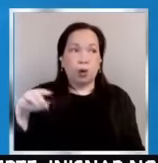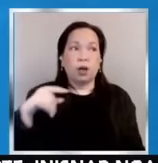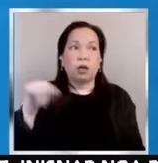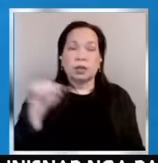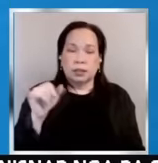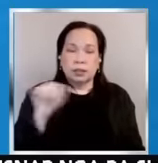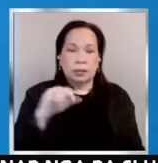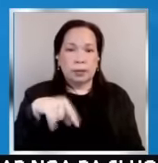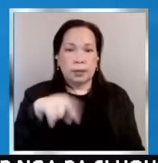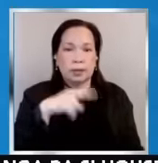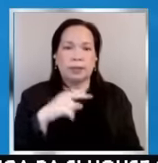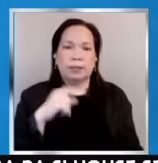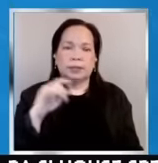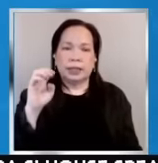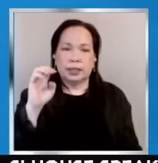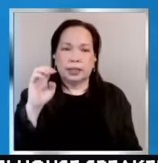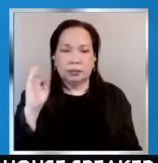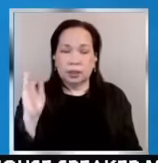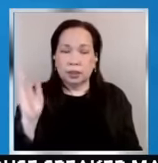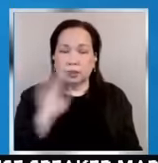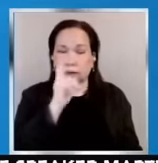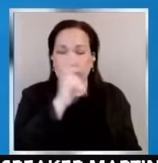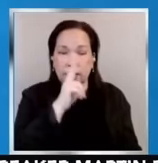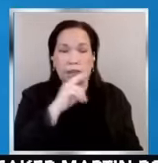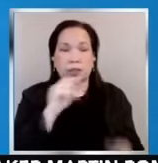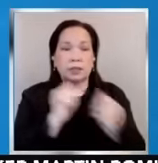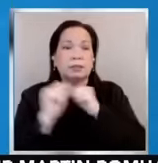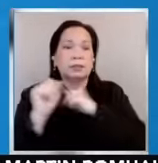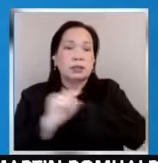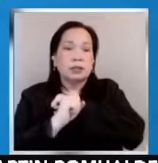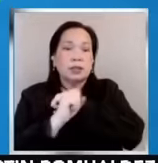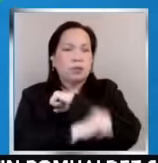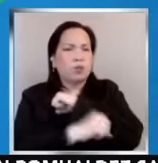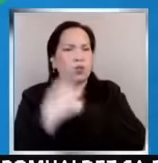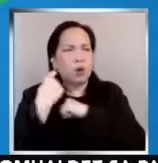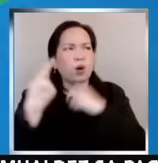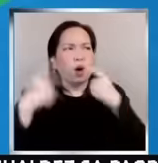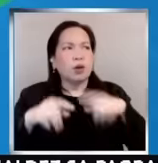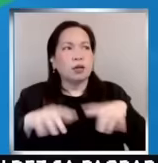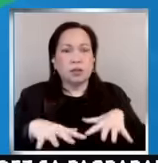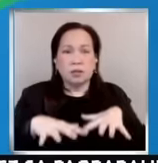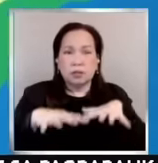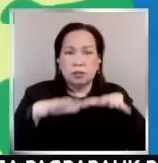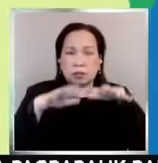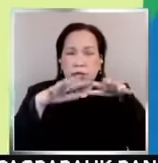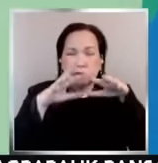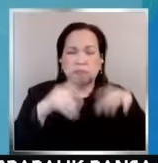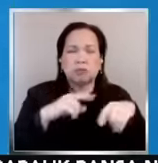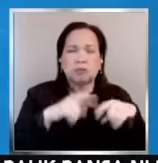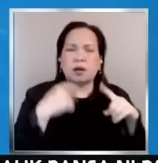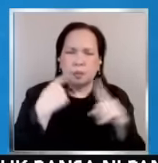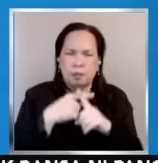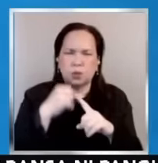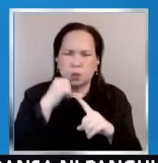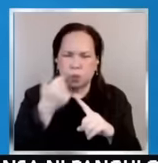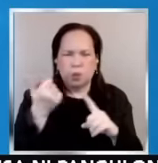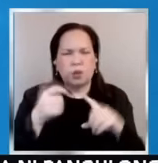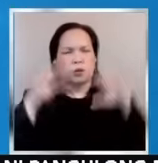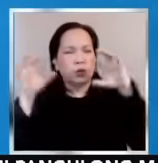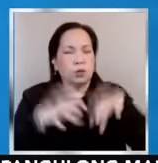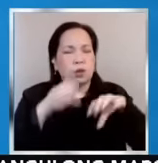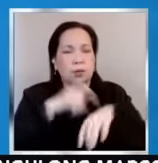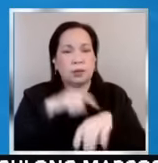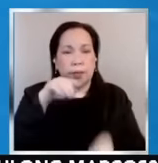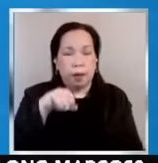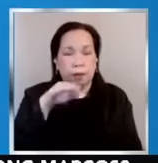provinces, kung saan ho matinding pagbaha ang naranasan kanina, posible pa rin ang matitinding ulan lalo na sa hapon. Yung mga kulay orange at